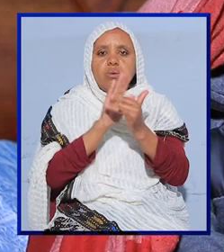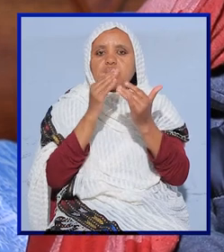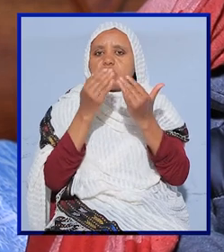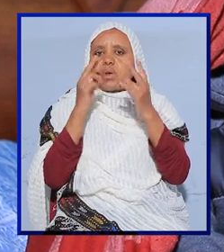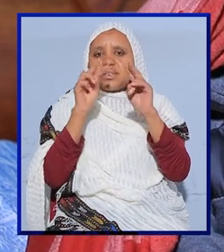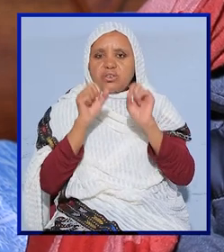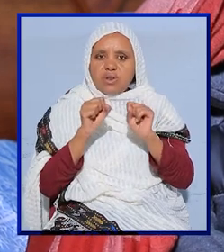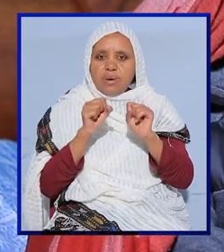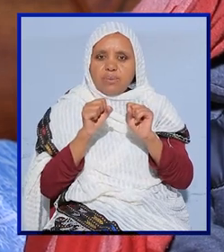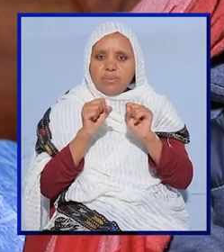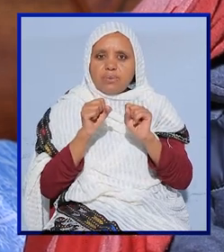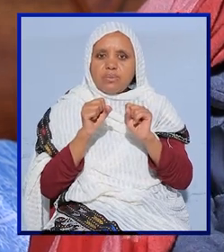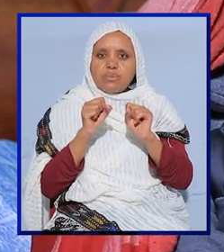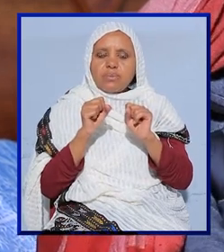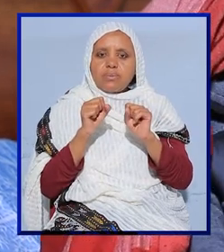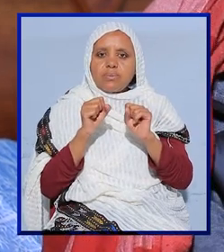ወረቀቱን ላሳየ እችላለሁ።